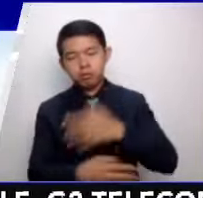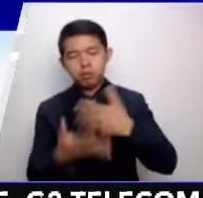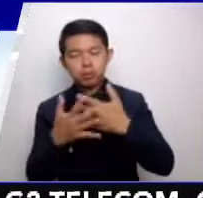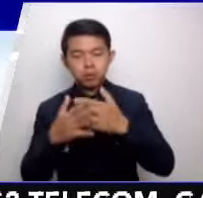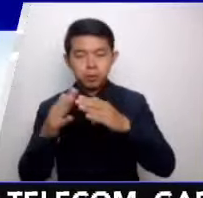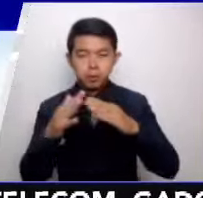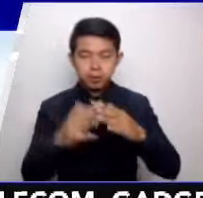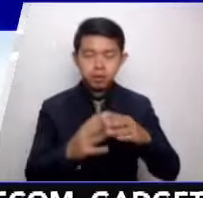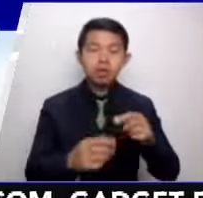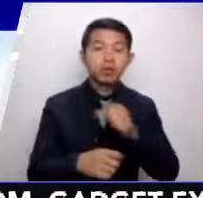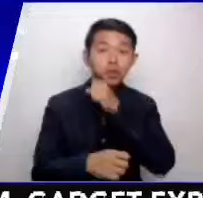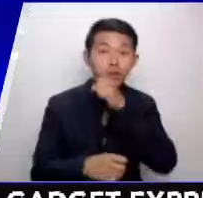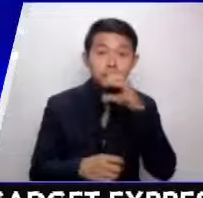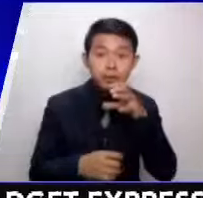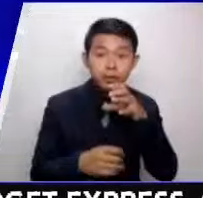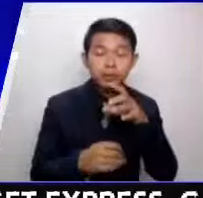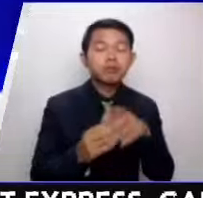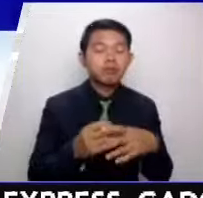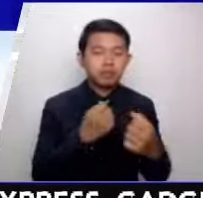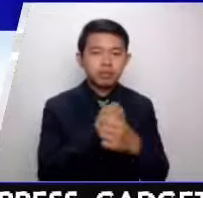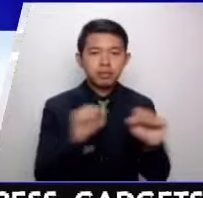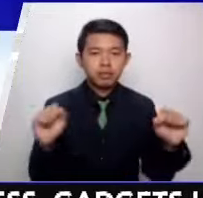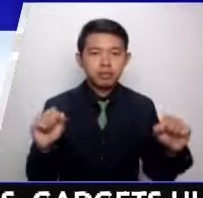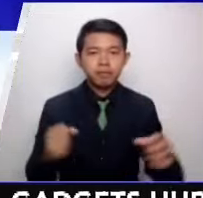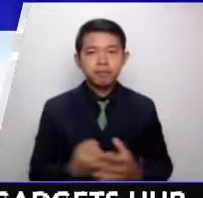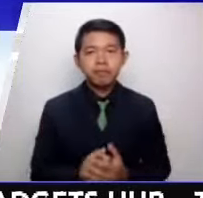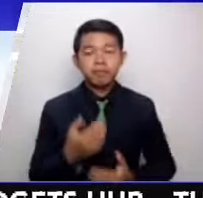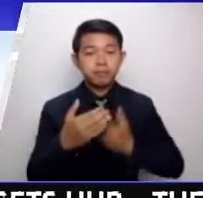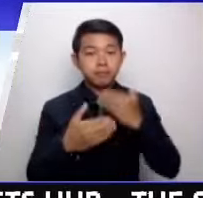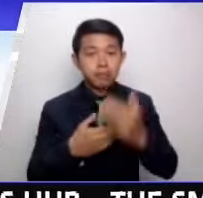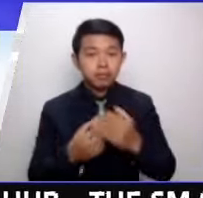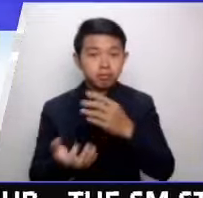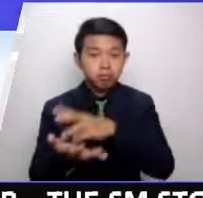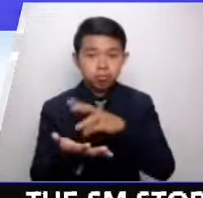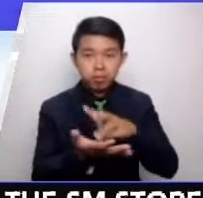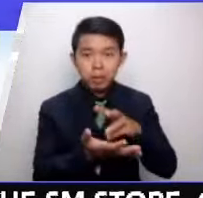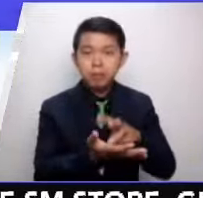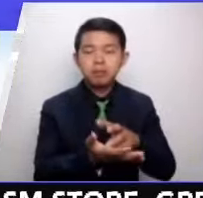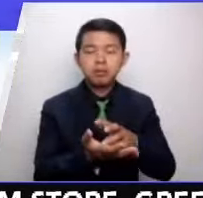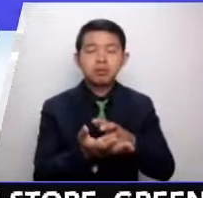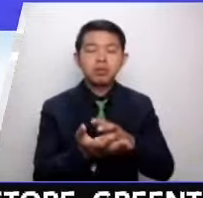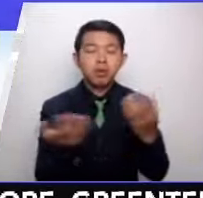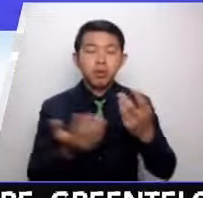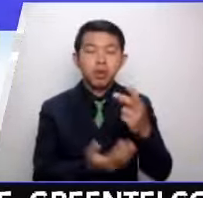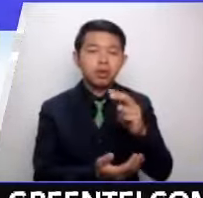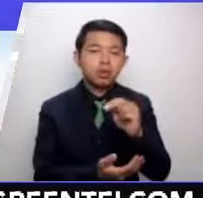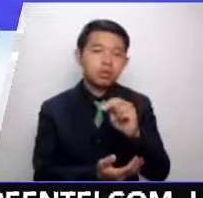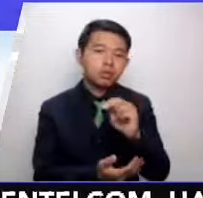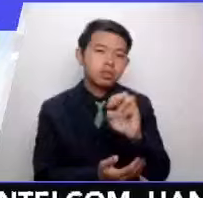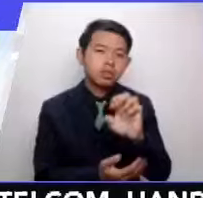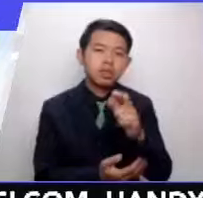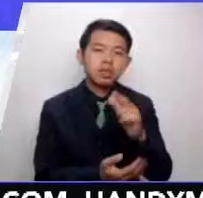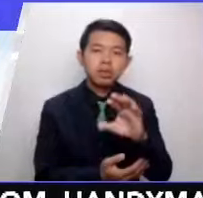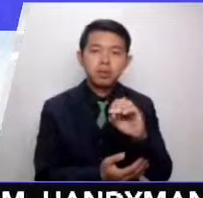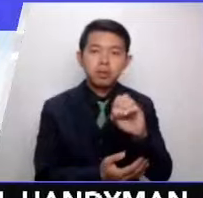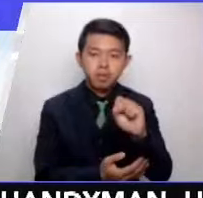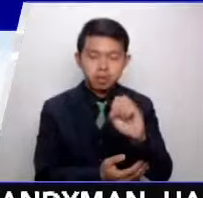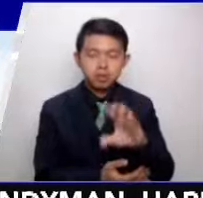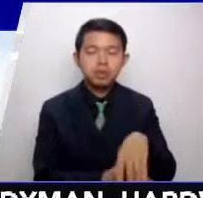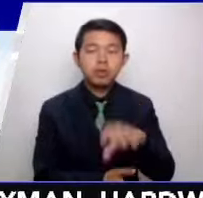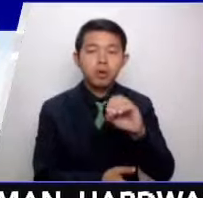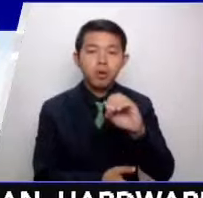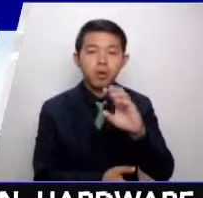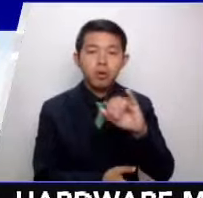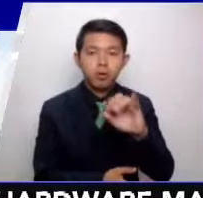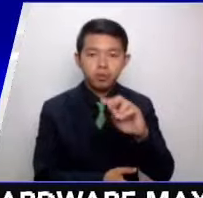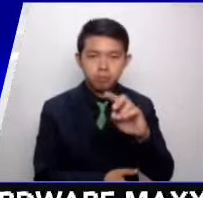nakatira roon. Bumaha rin sa iba't ibang bayan at lungsod sa Negros Occidental. Bumagal tuloy ang daloy ng trapiko sa ilang kalsada